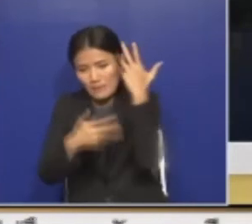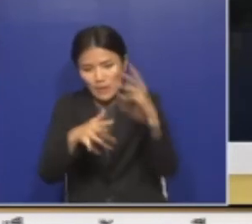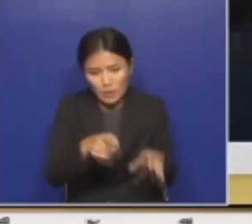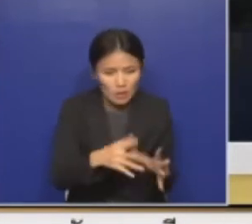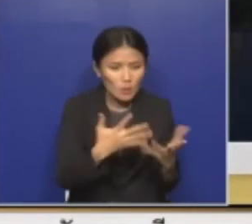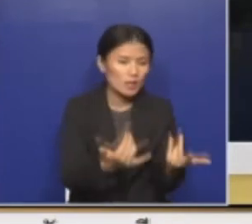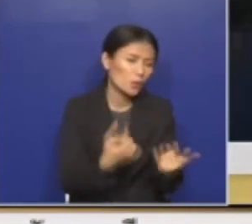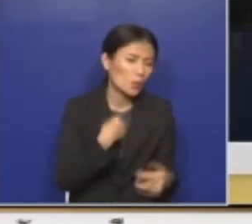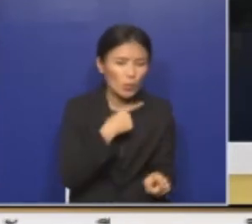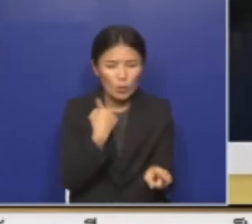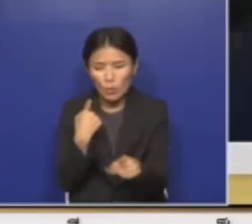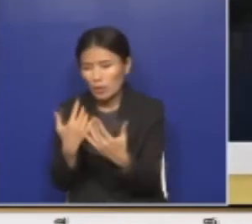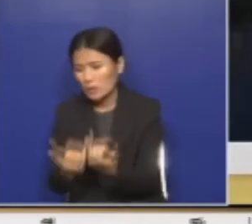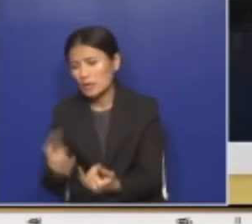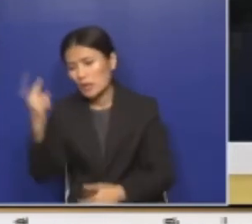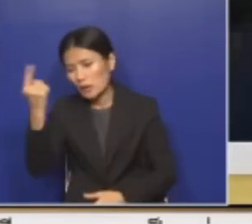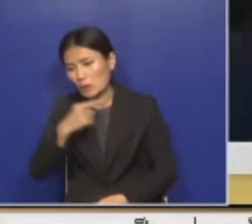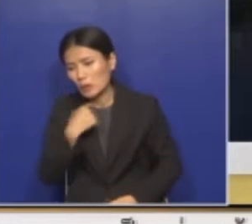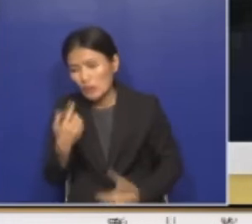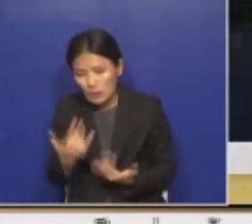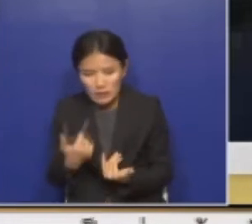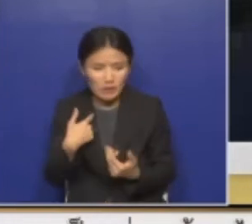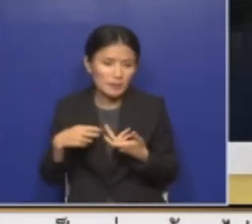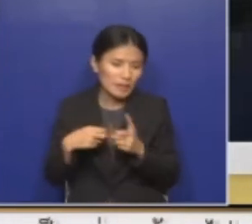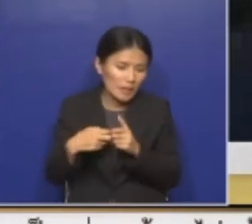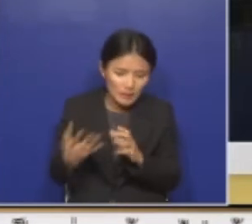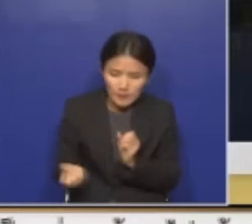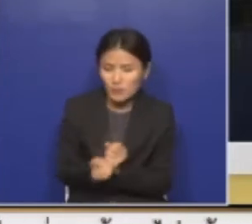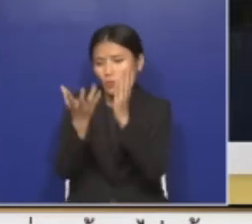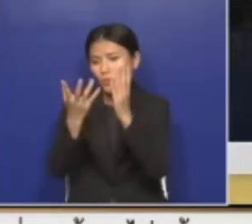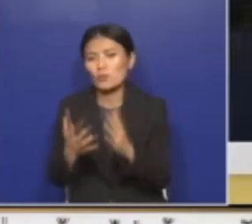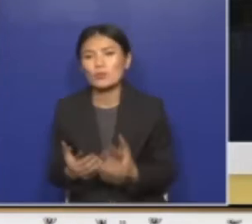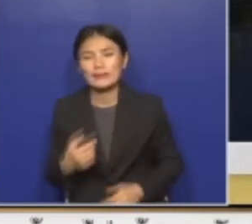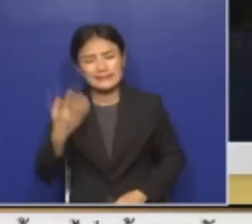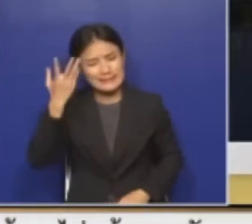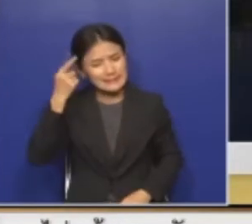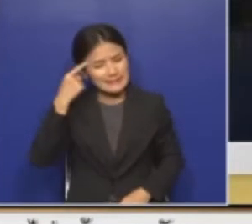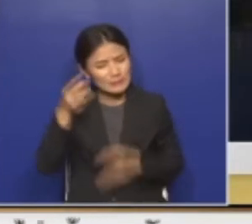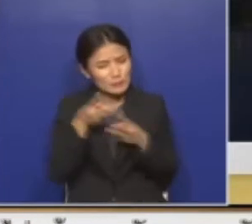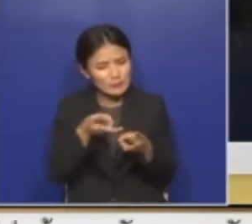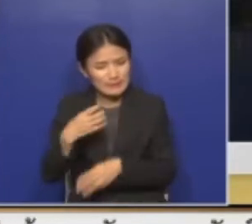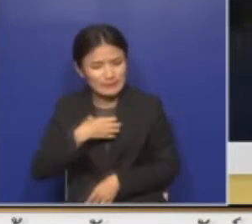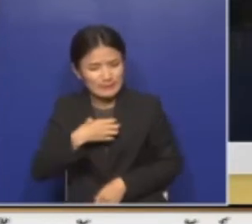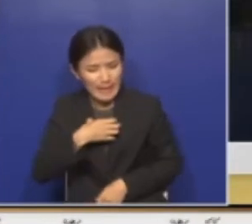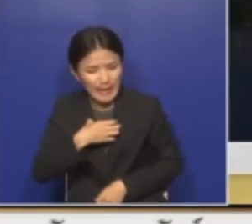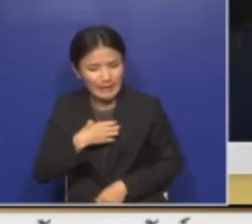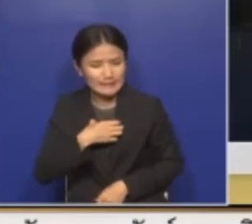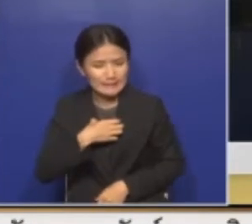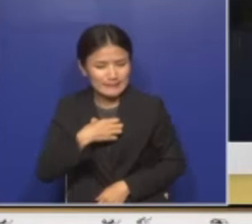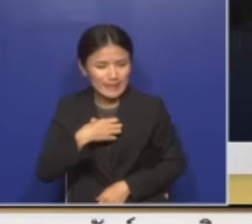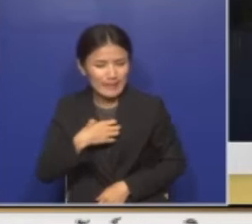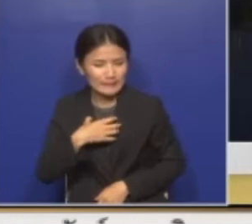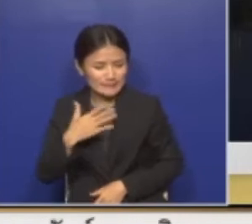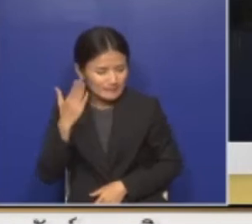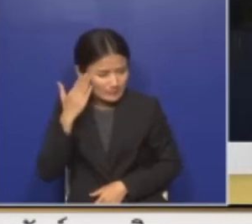แย่ถ้าสถานการณ์เป็นแบบนี้ดังนั้นเพื่อความยั่งยืนนะครับเอาน้ำทะเลอ่าวไทยกับนะมันมา